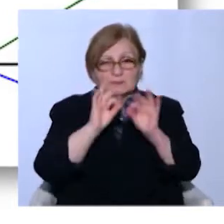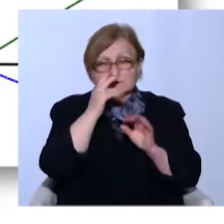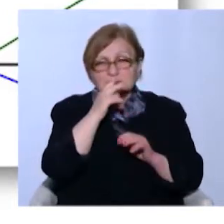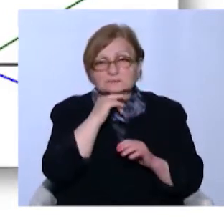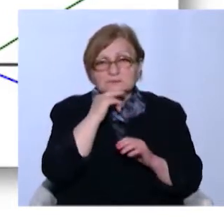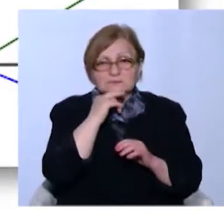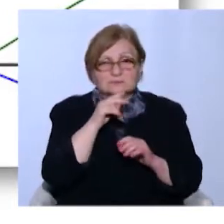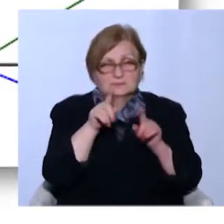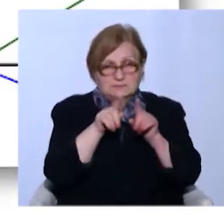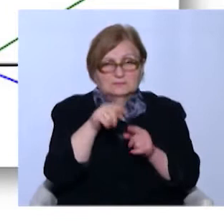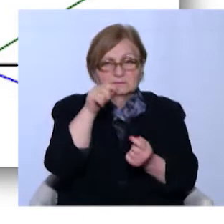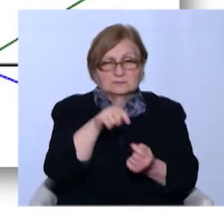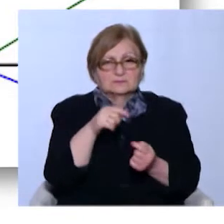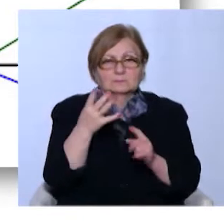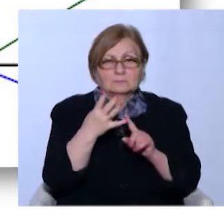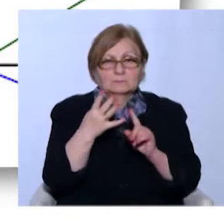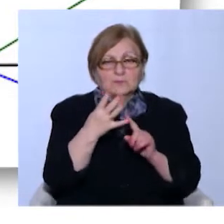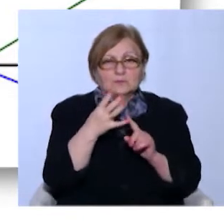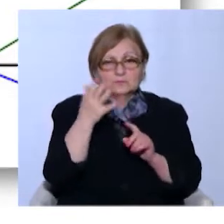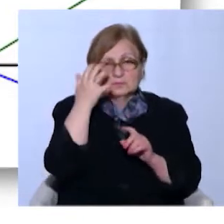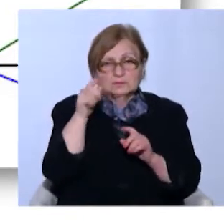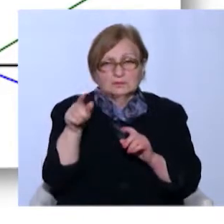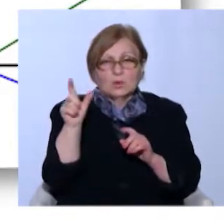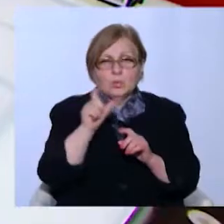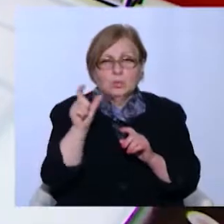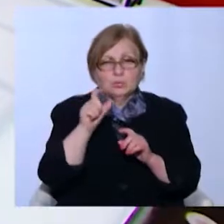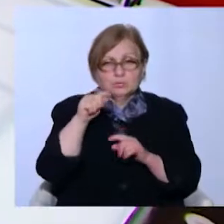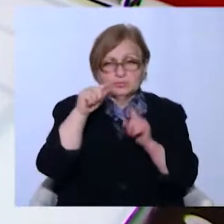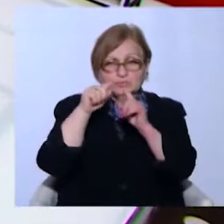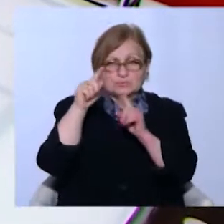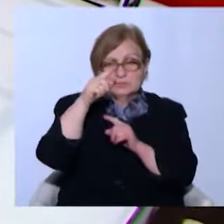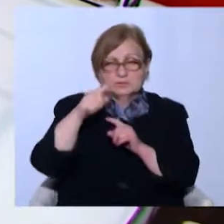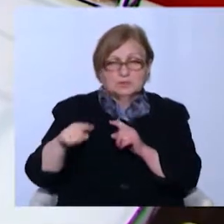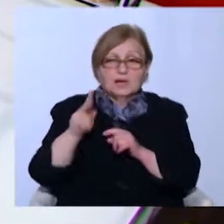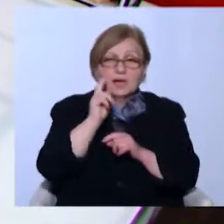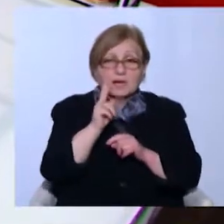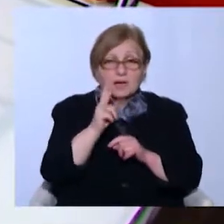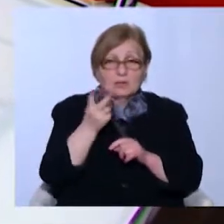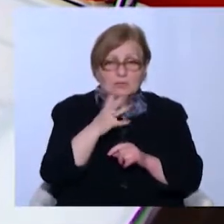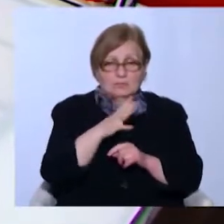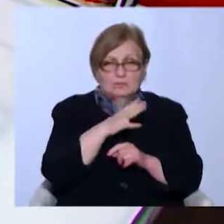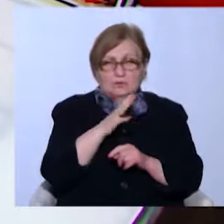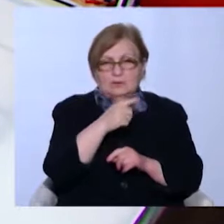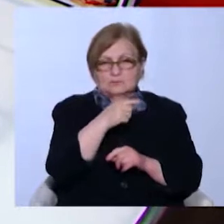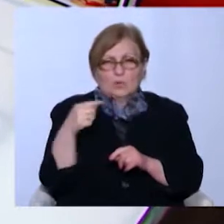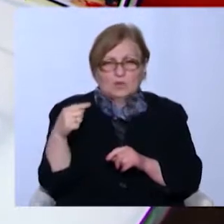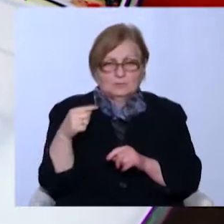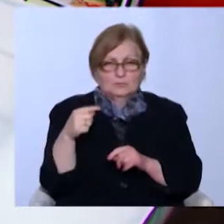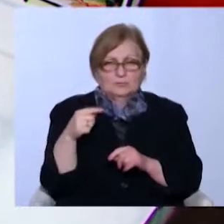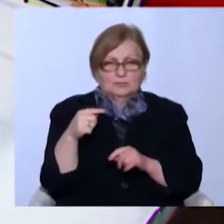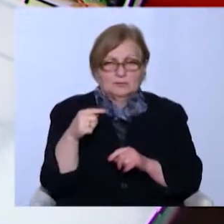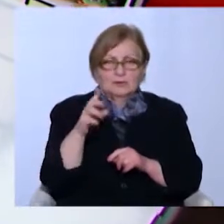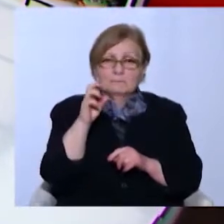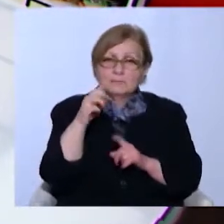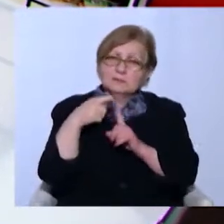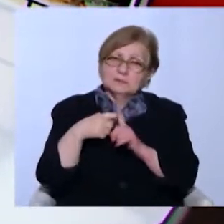აგრეთვე მეოთხე ფოტოზე ლურჯი გრაფიკი. შესაბამისად K უნდა იყოს უარყოფითი, B